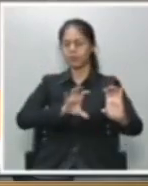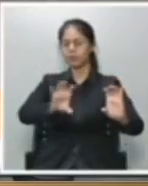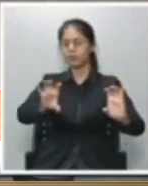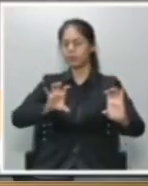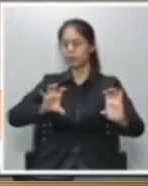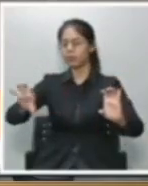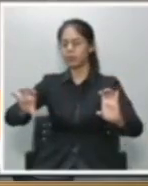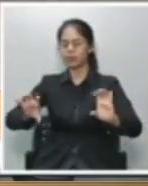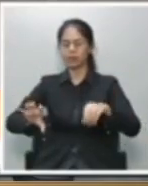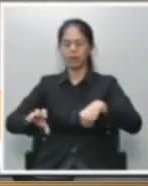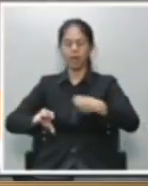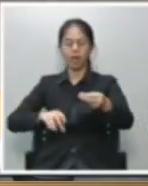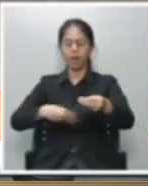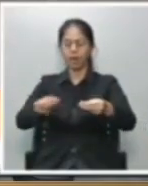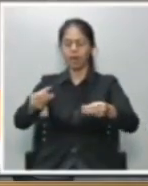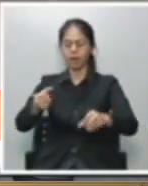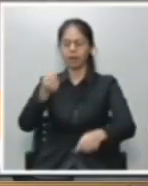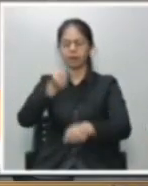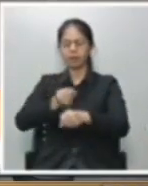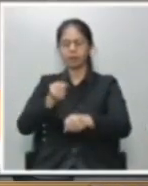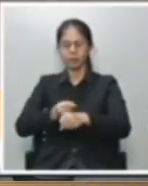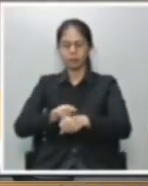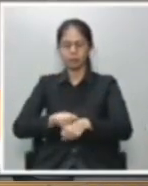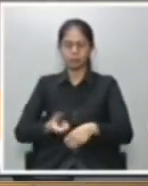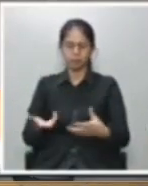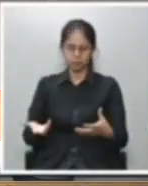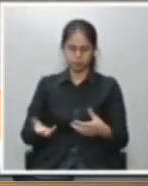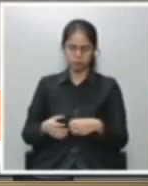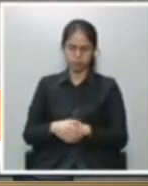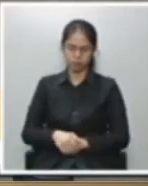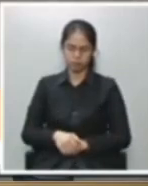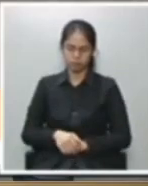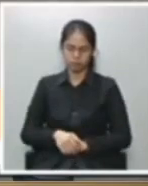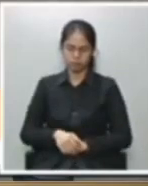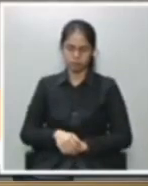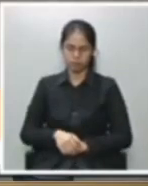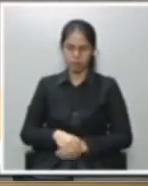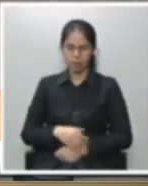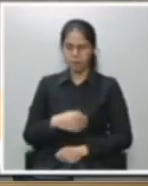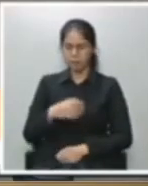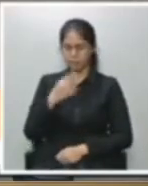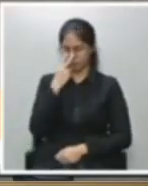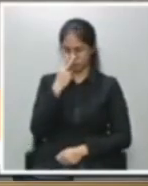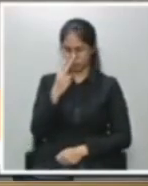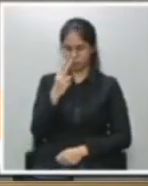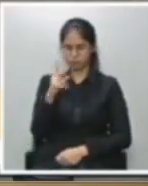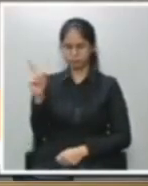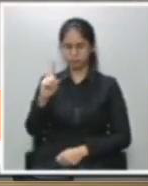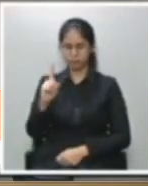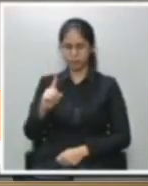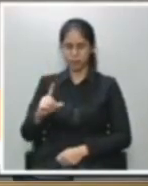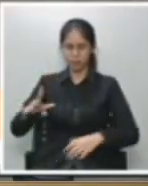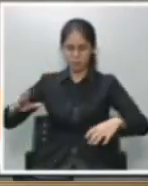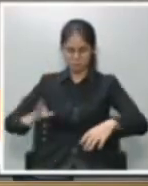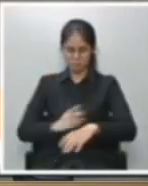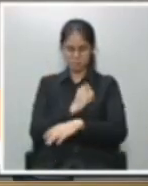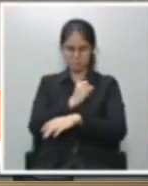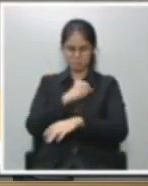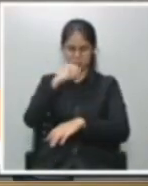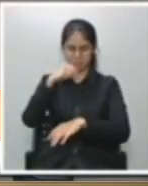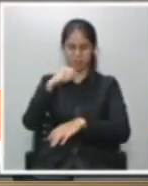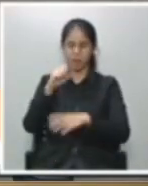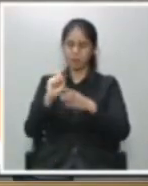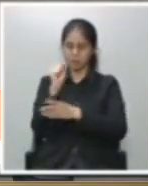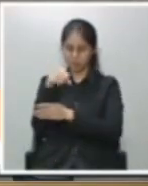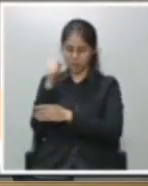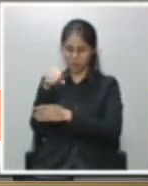การใช้กำลังท่านครับผมคิดว่าในสภาแห่งนี้มี